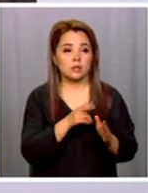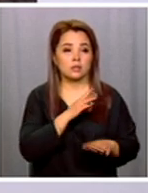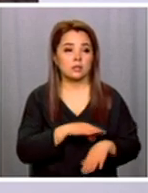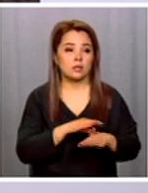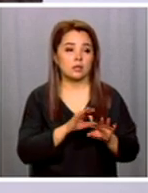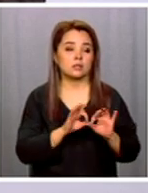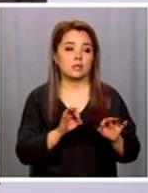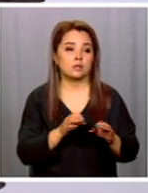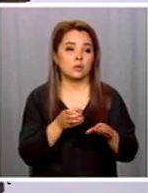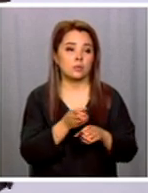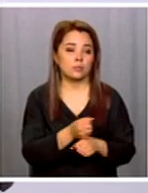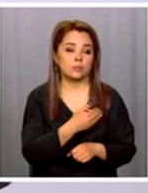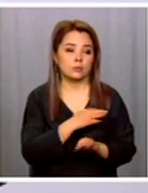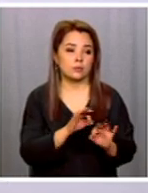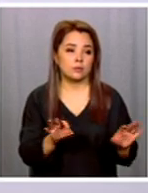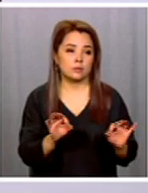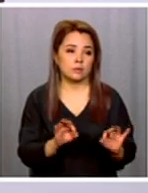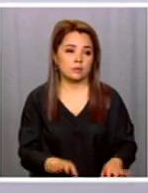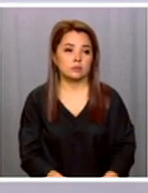сипаттама беріп көрейік.